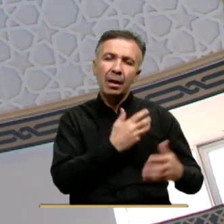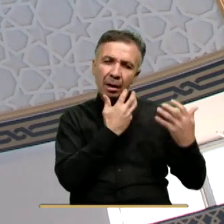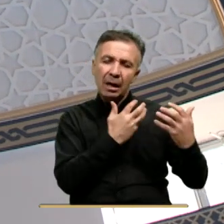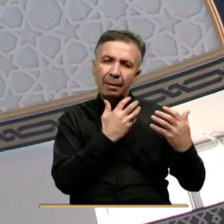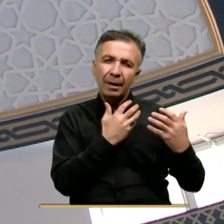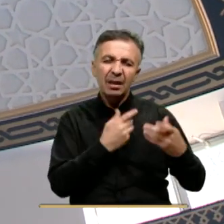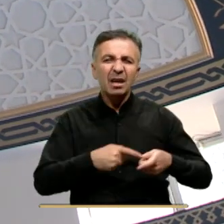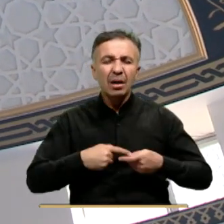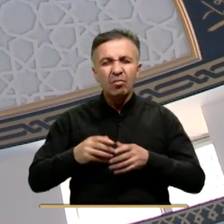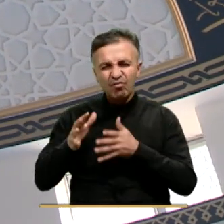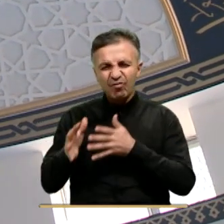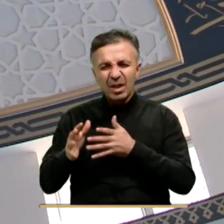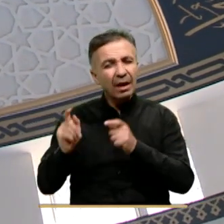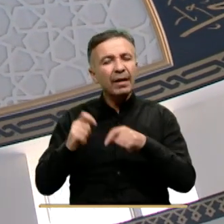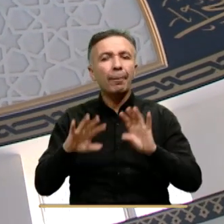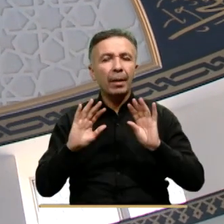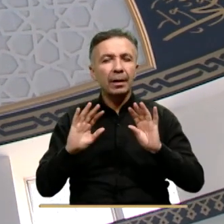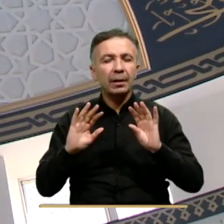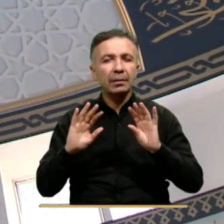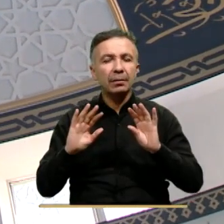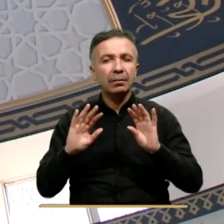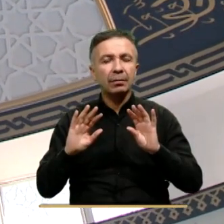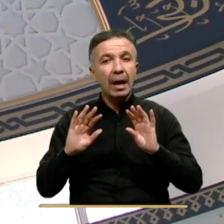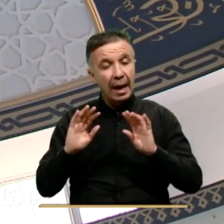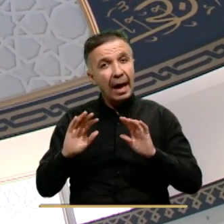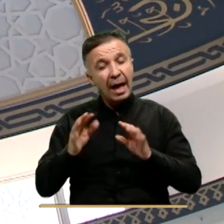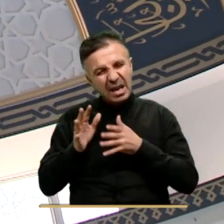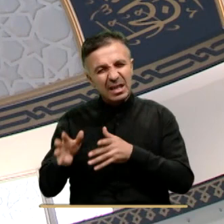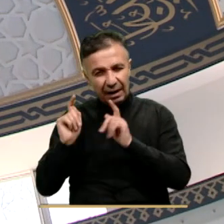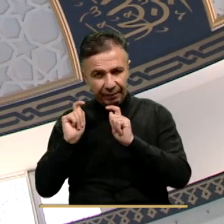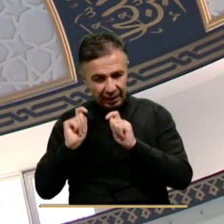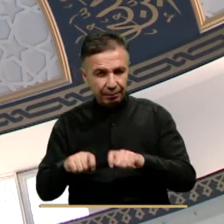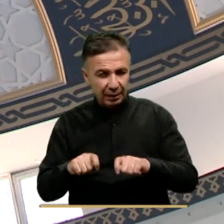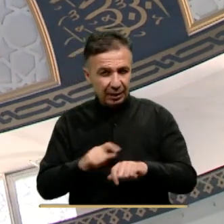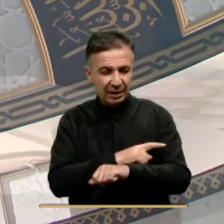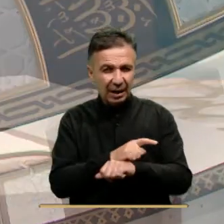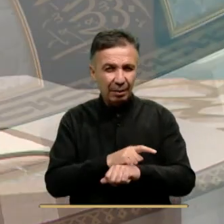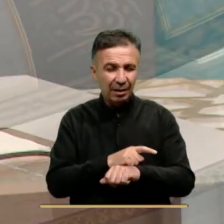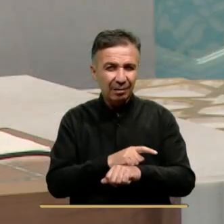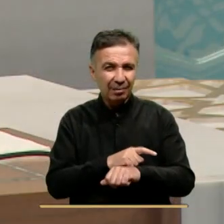israf etmeyin yoksa benim gazabım sizin üzerinize